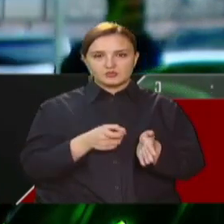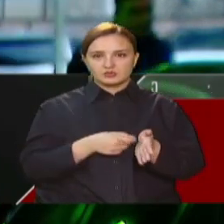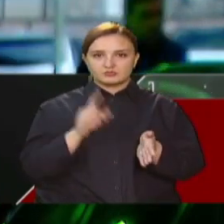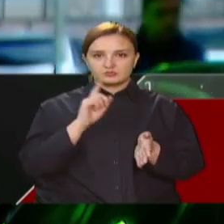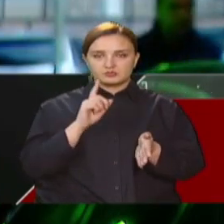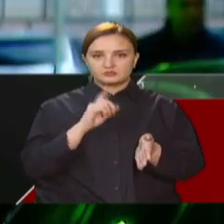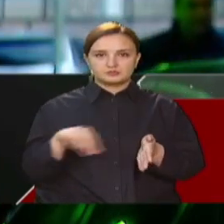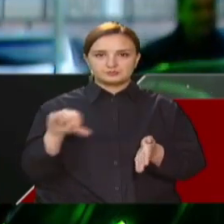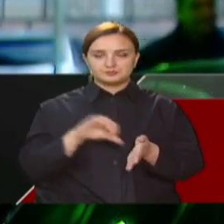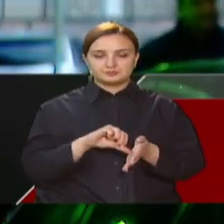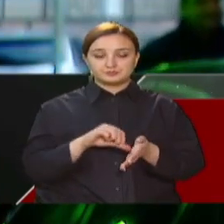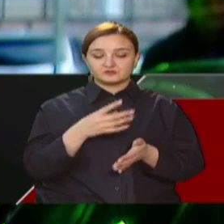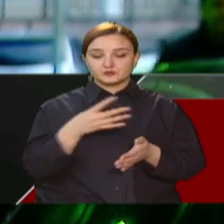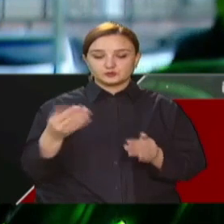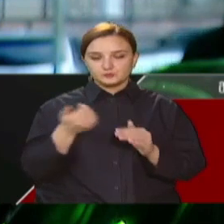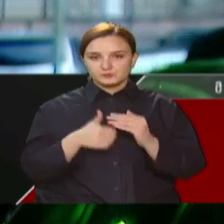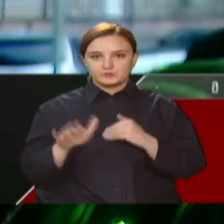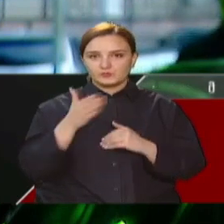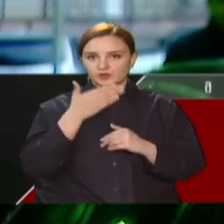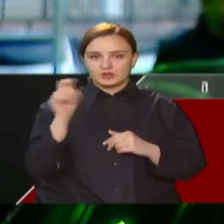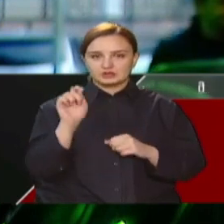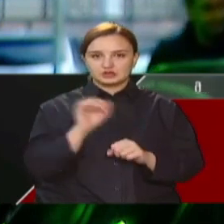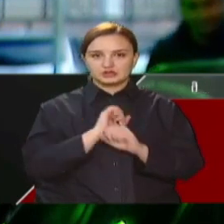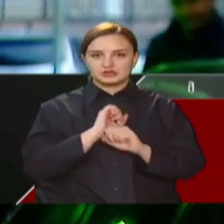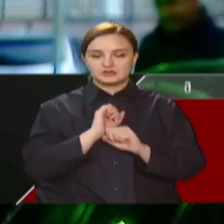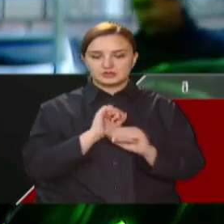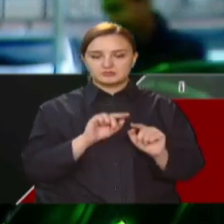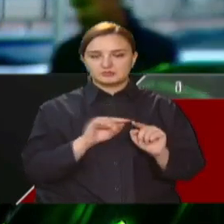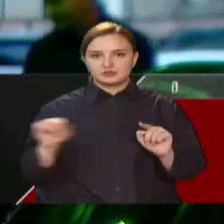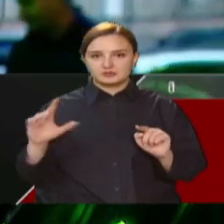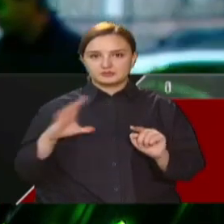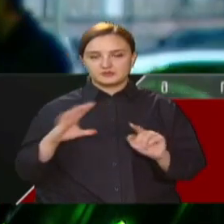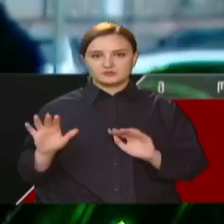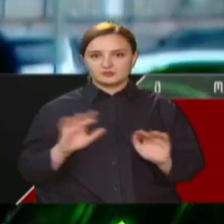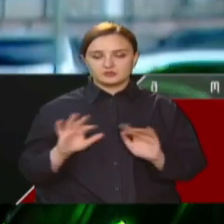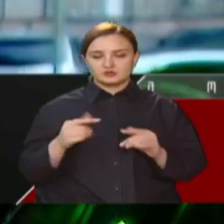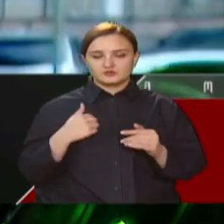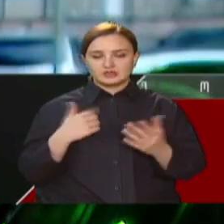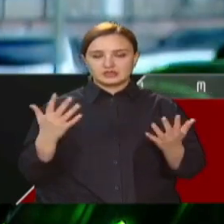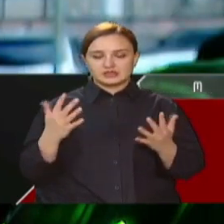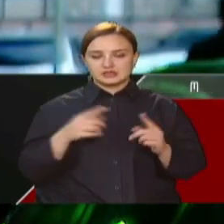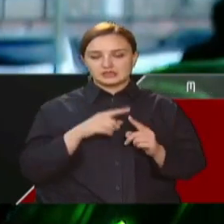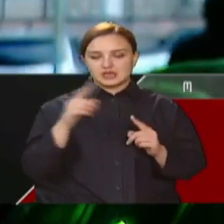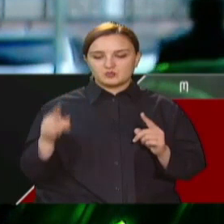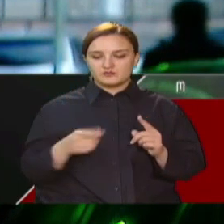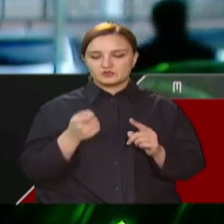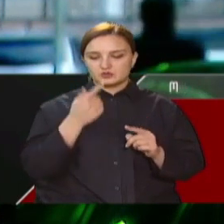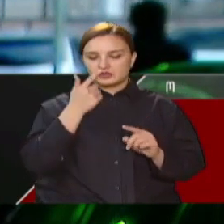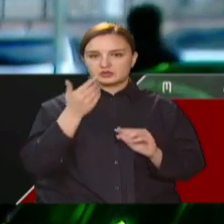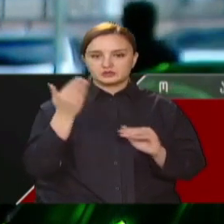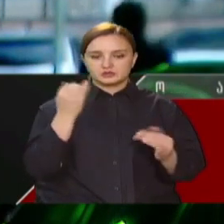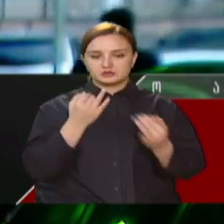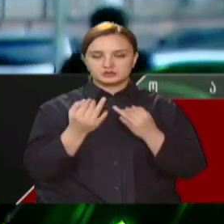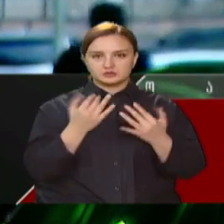არ გამოსულა ამ შენობიდან. Შესვენებებით მიმდინარეობდა ეს პროცესი, თუმცა ჩვენ დღის განმავლობაში ცოტა ხნის წინ ვესაუბრეთ